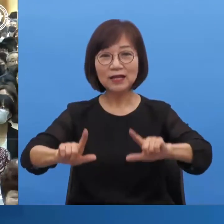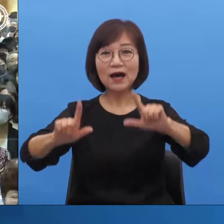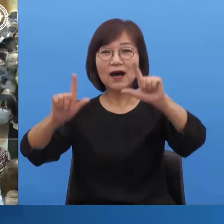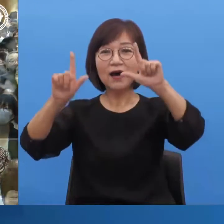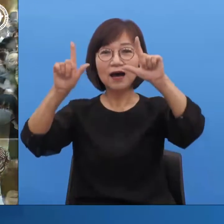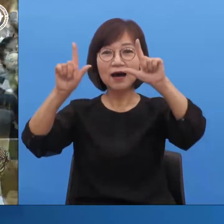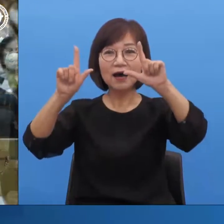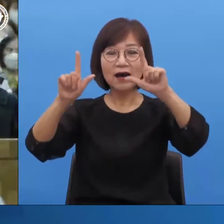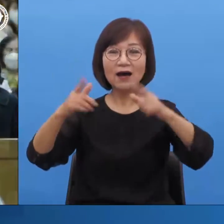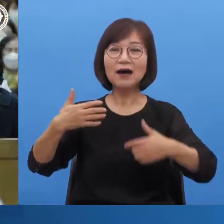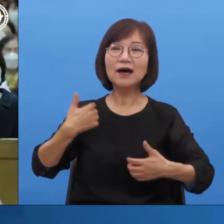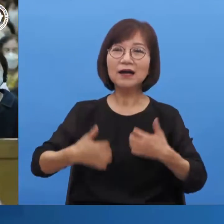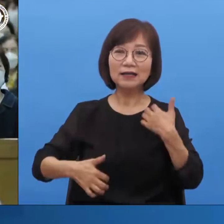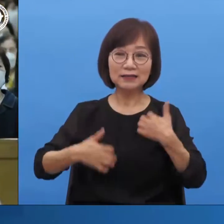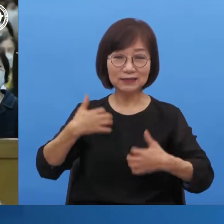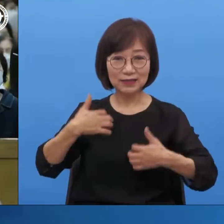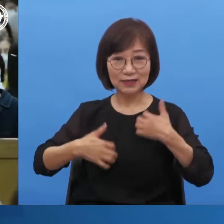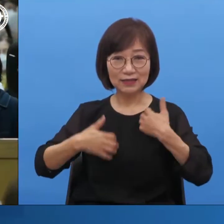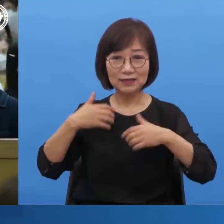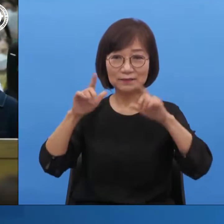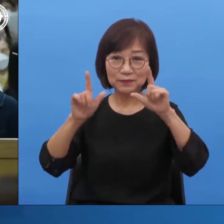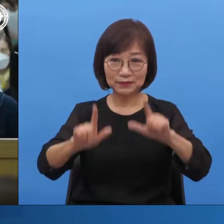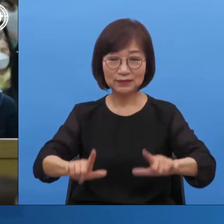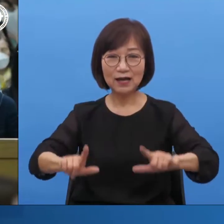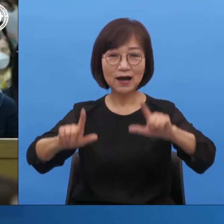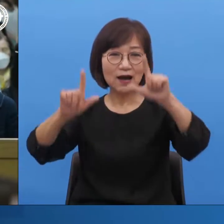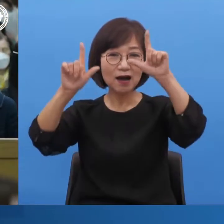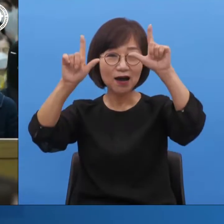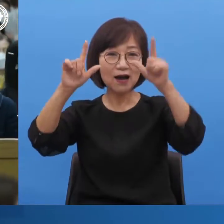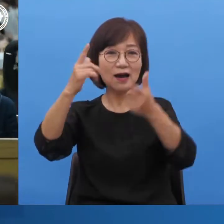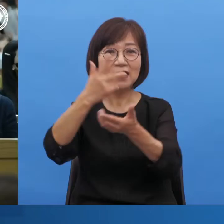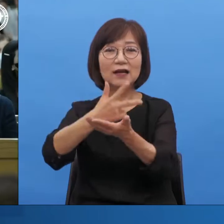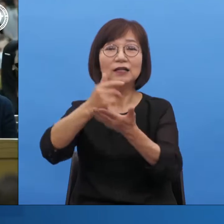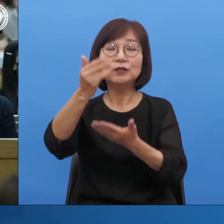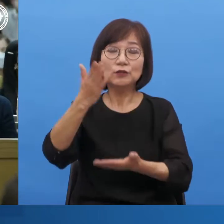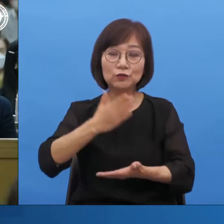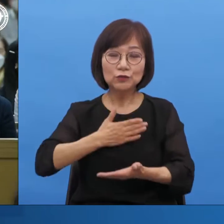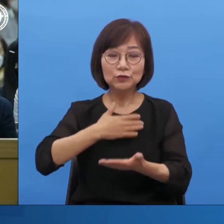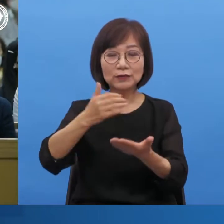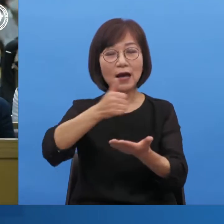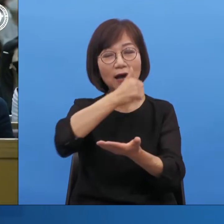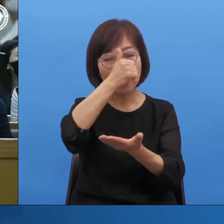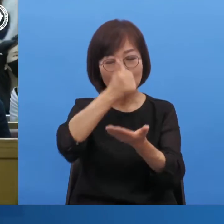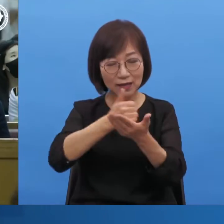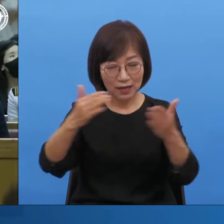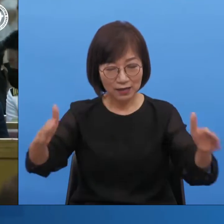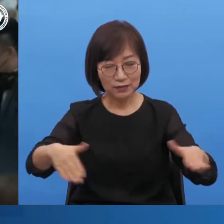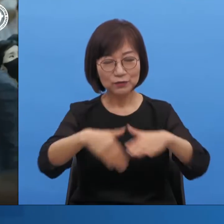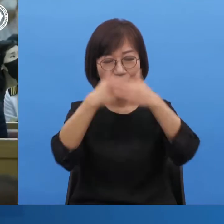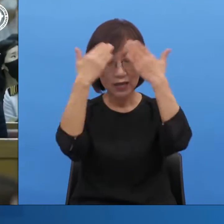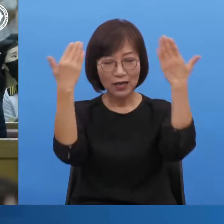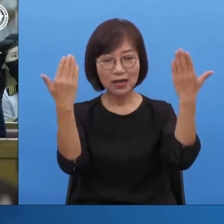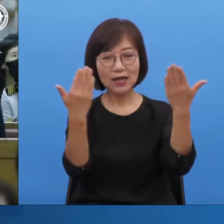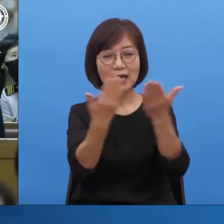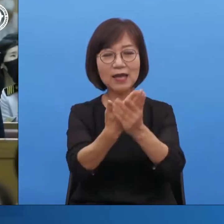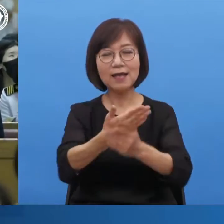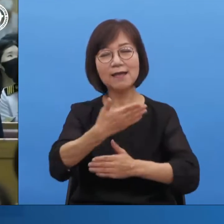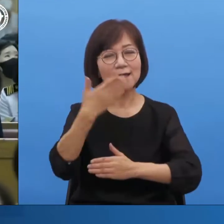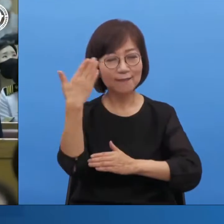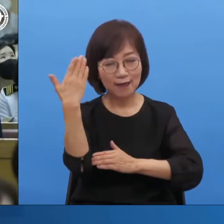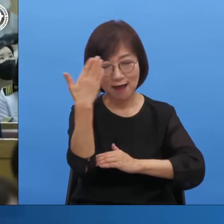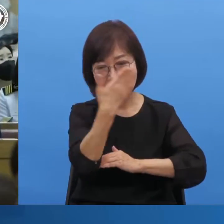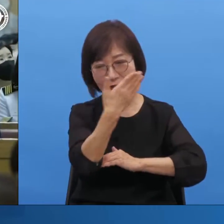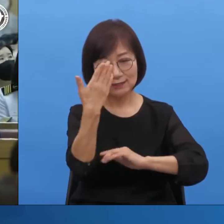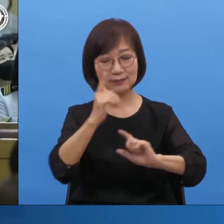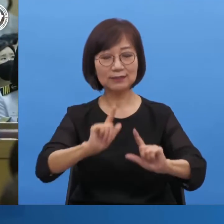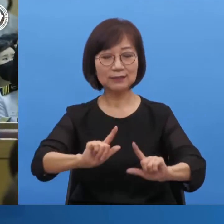기쁜 날 기쁜 날 주 나의